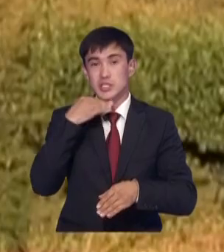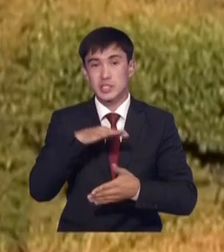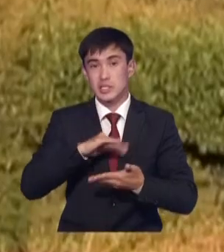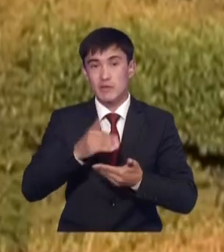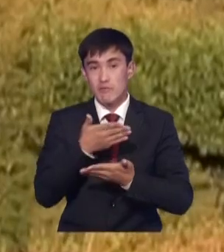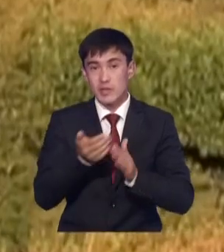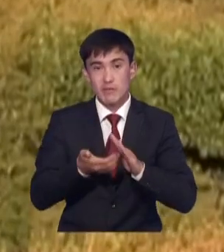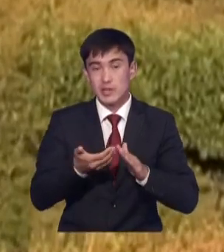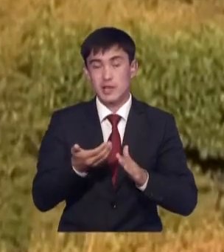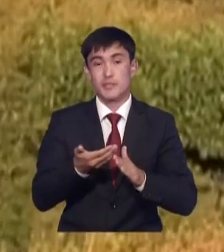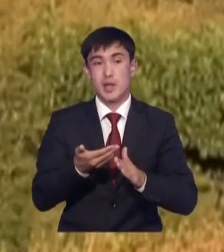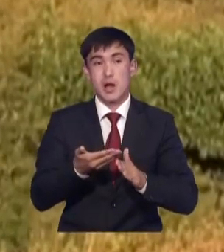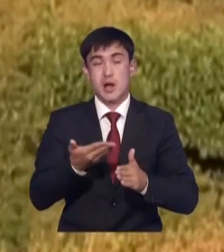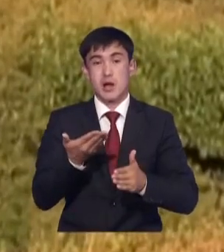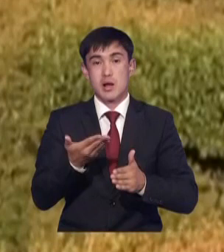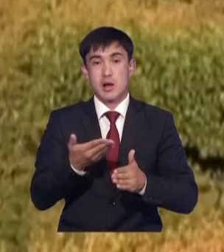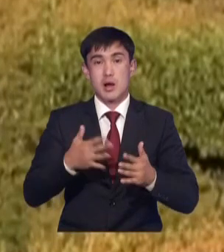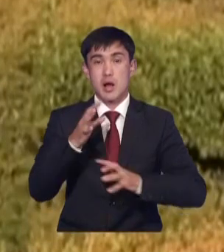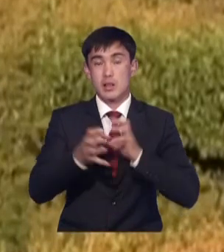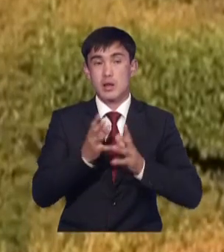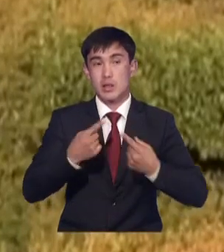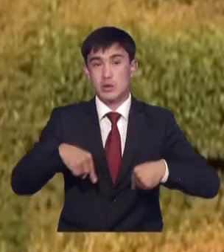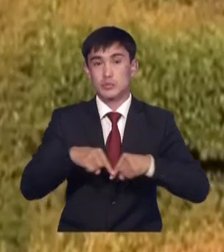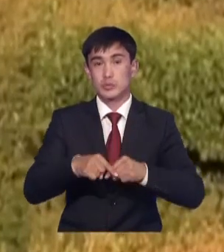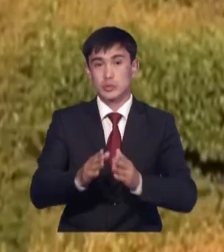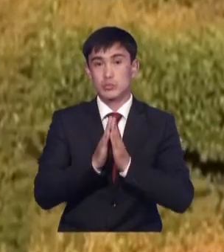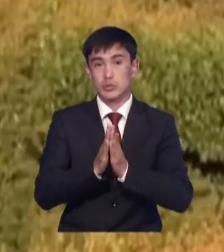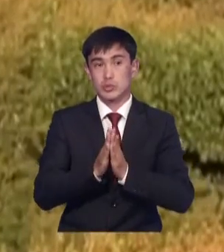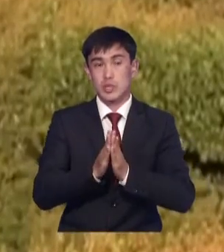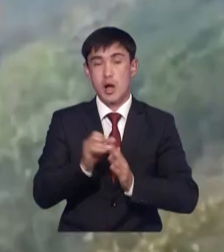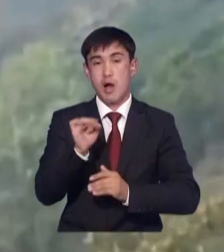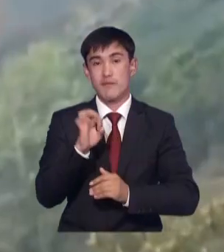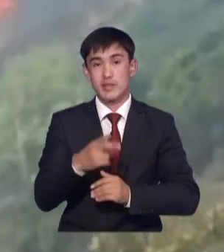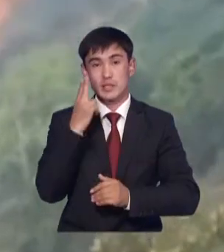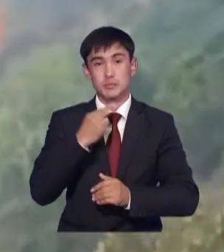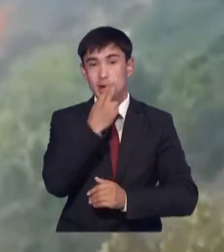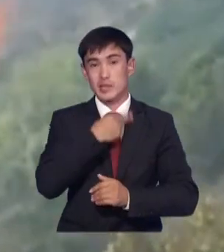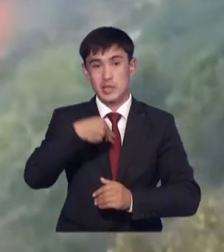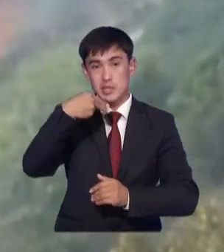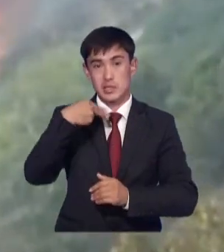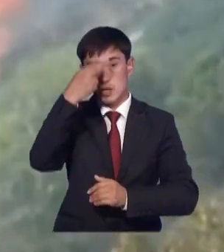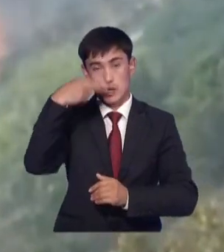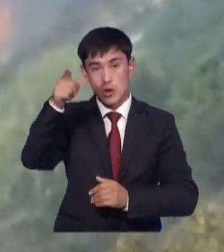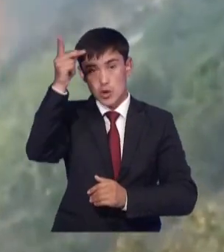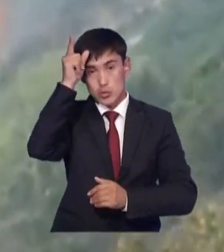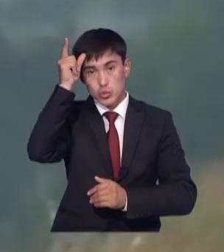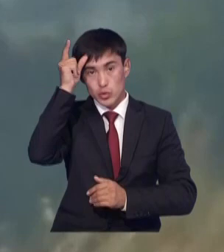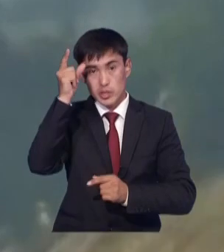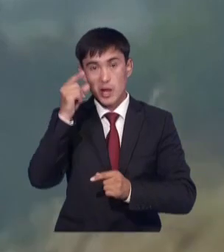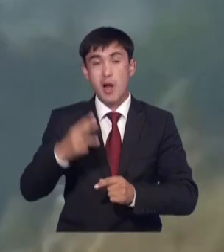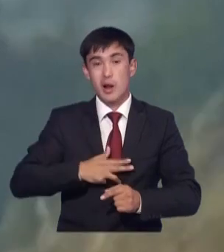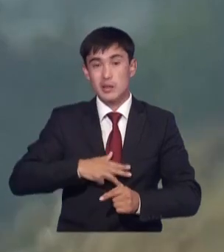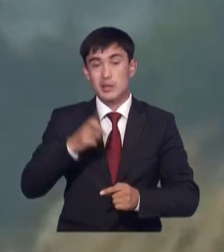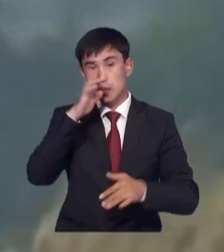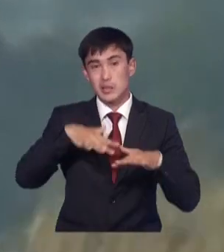емес. Грекия билігі халықаралық қауымдастықтың жәрдеміне жүгінді. Афинаға Испания, Италия, Түркия мен Канада тәрізді тағы бір қатар